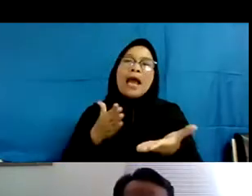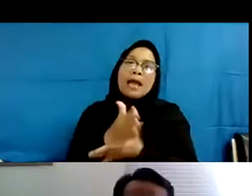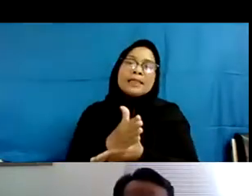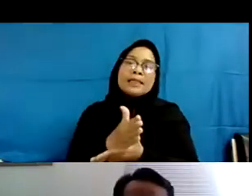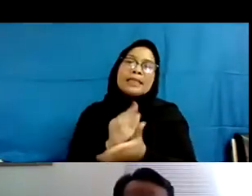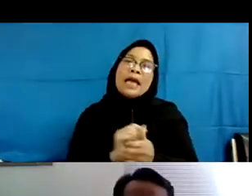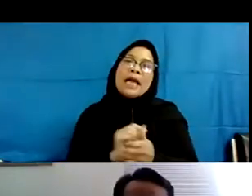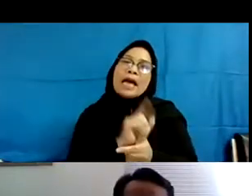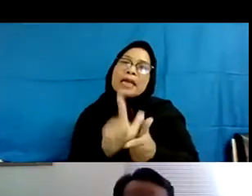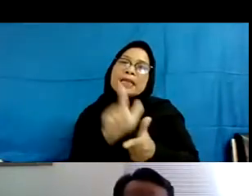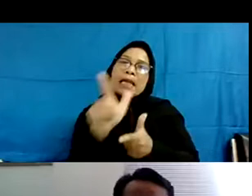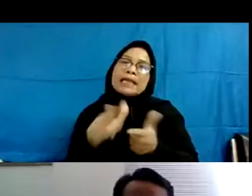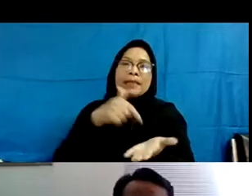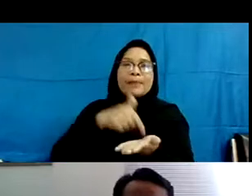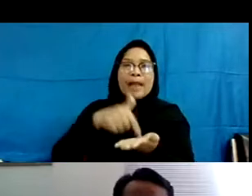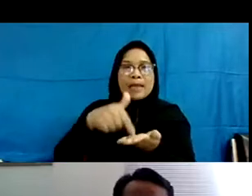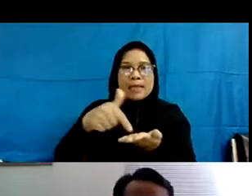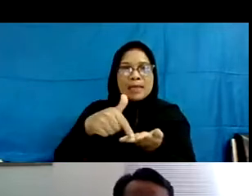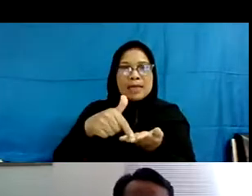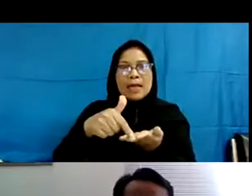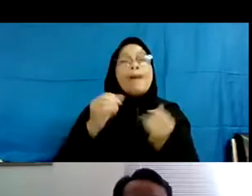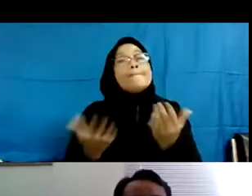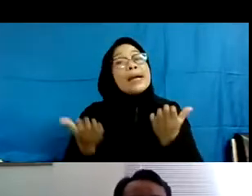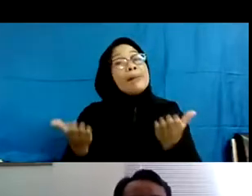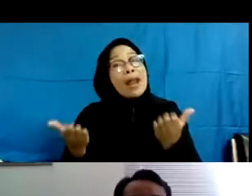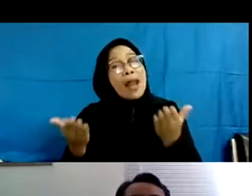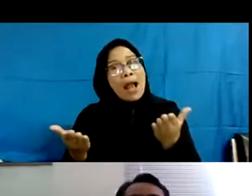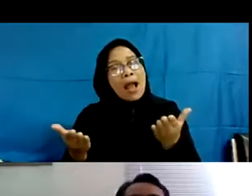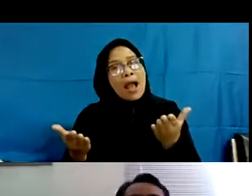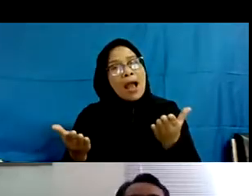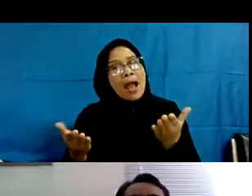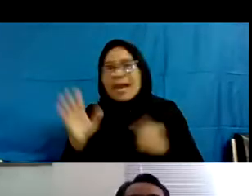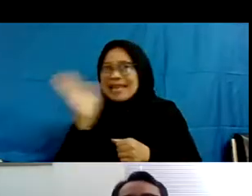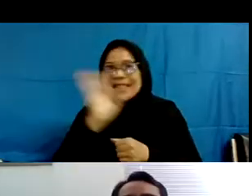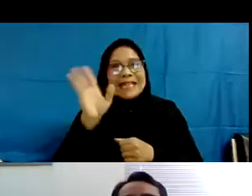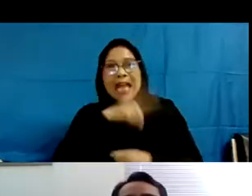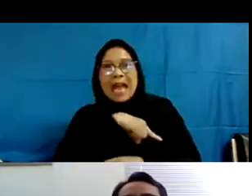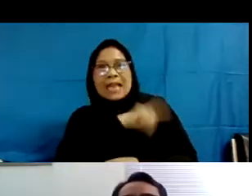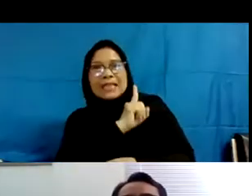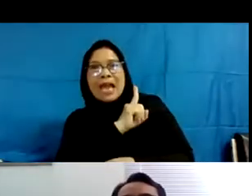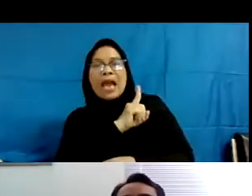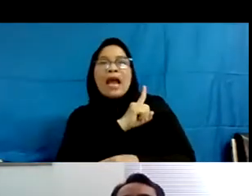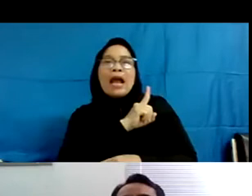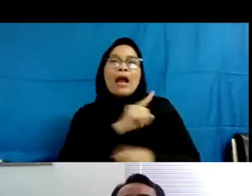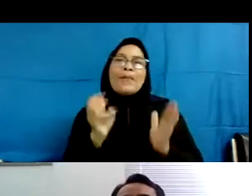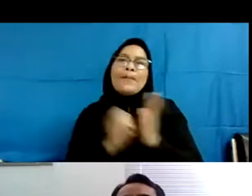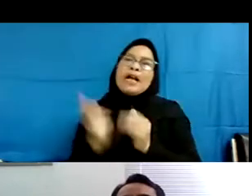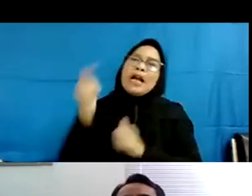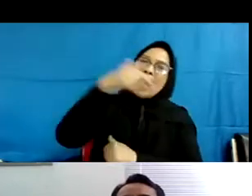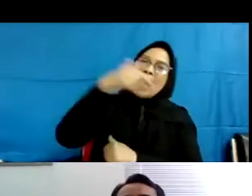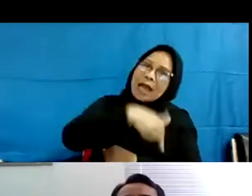braille, kemudian juga untuk bagaimana tidak hanya sekedar